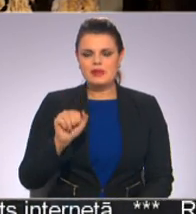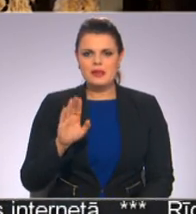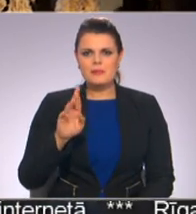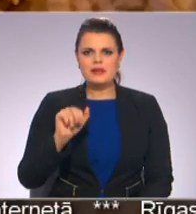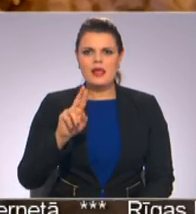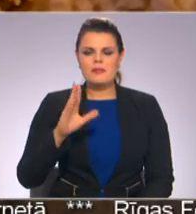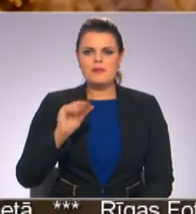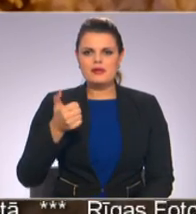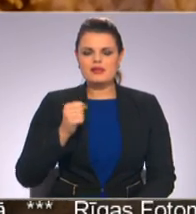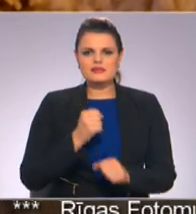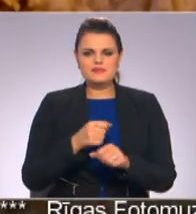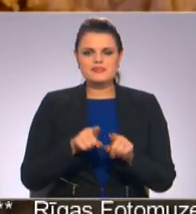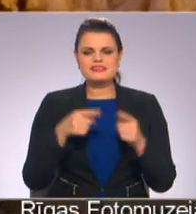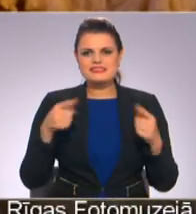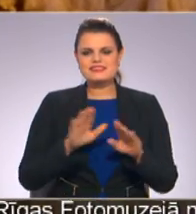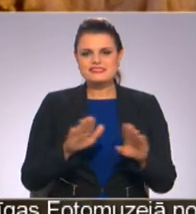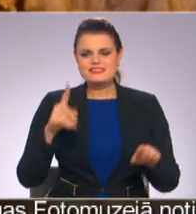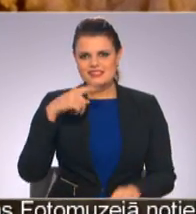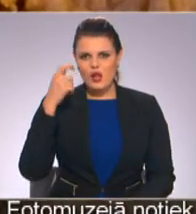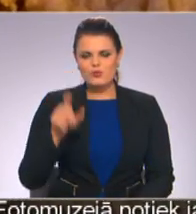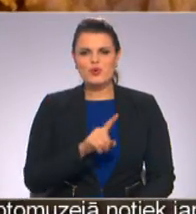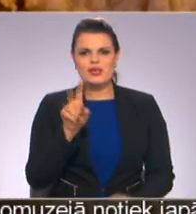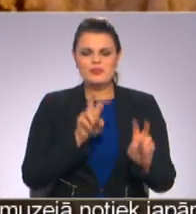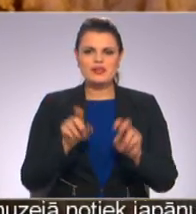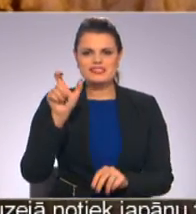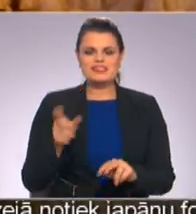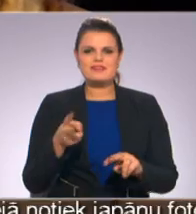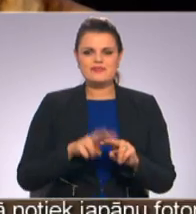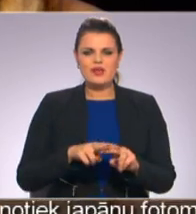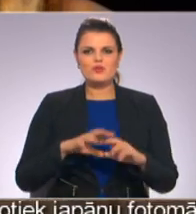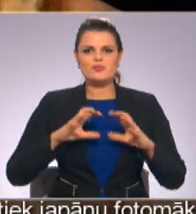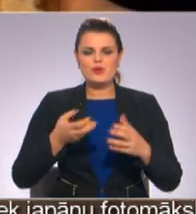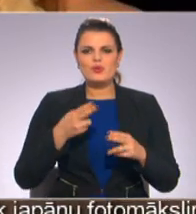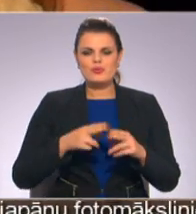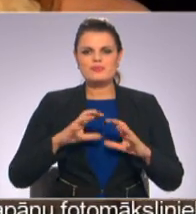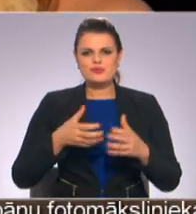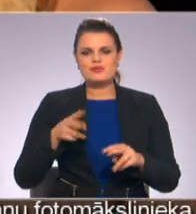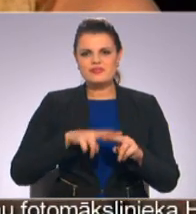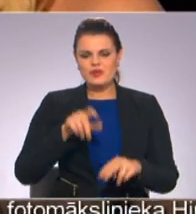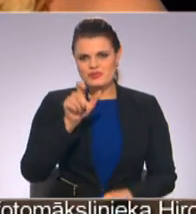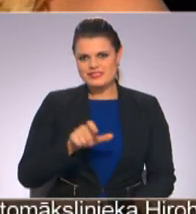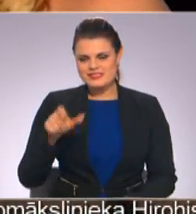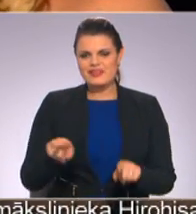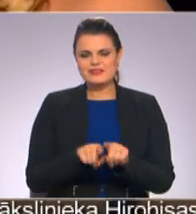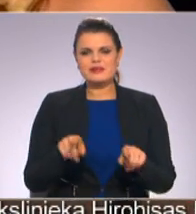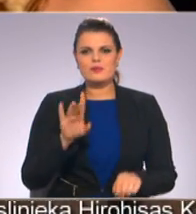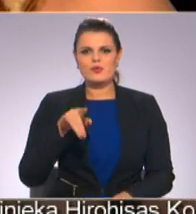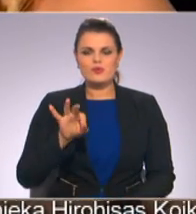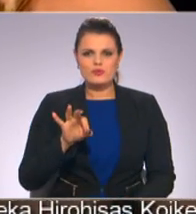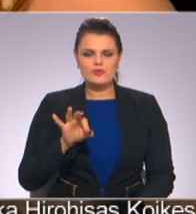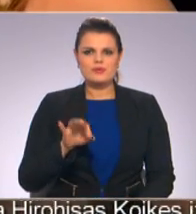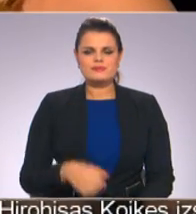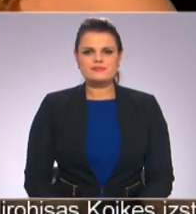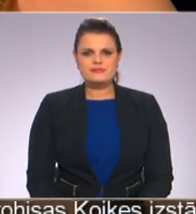Bramberga darbs. Arī citi izstādes autori ir meklējuši cilvēku vietu visumā un visuma vietu cilvēkā, gluži kā buto